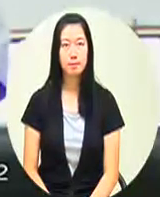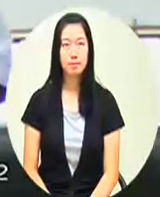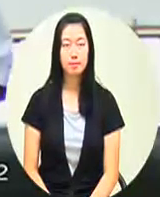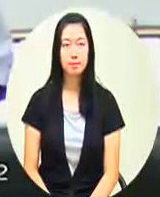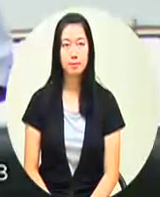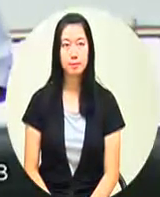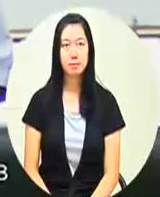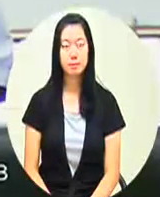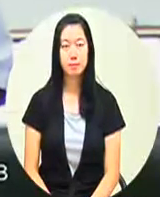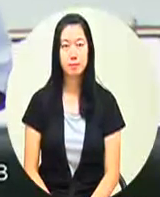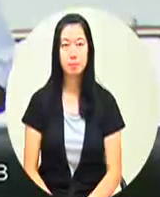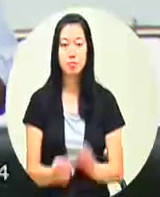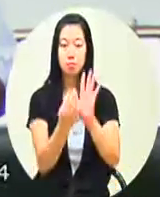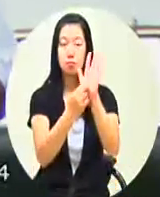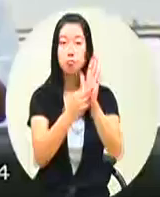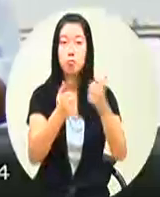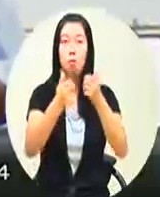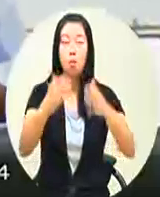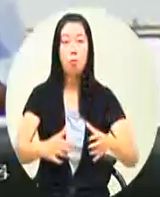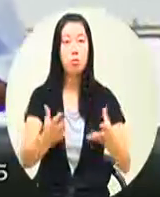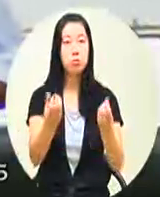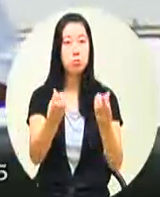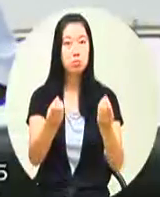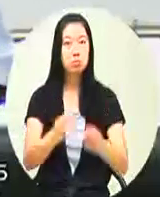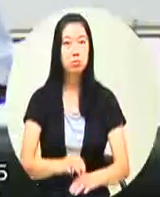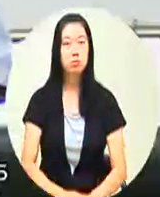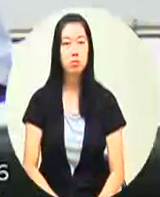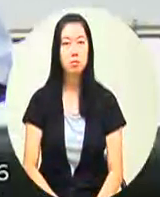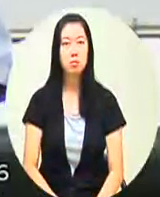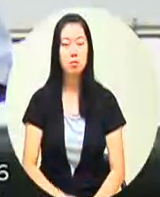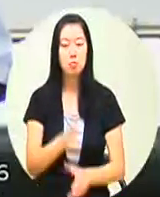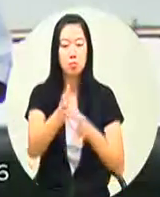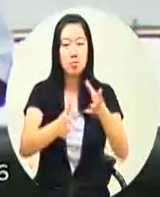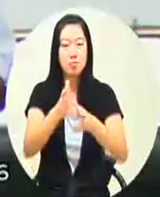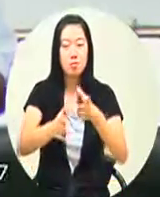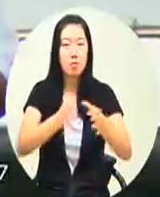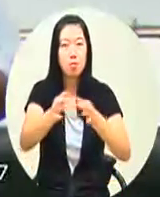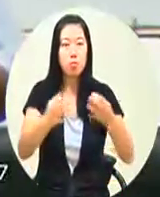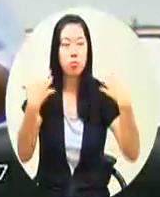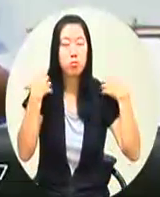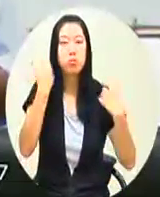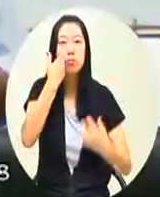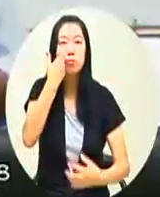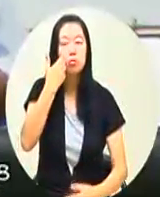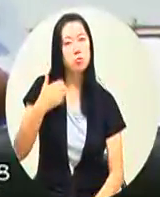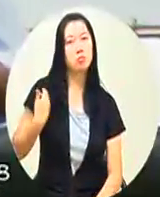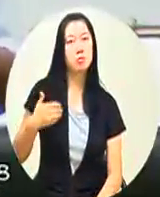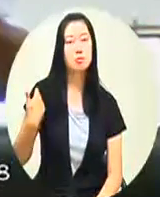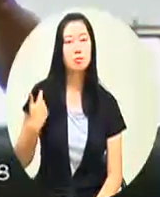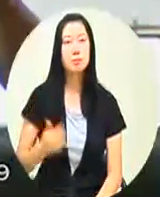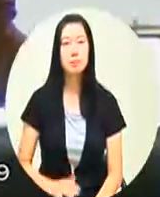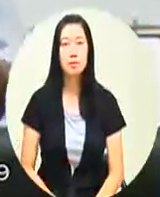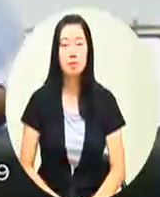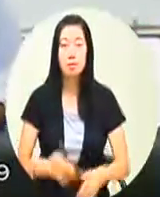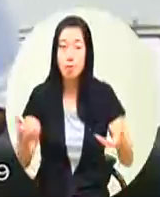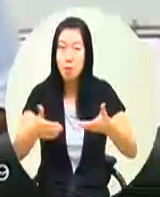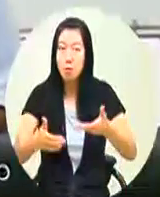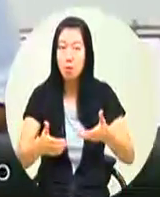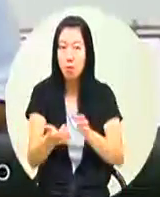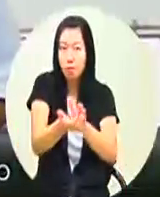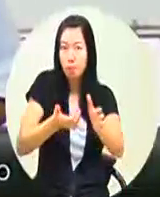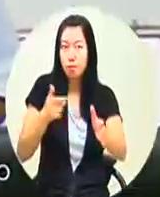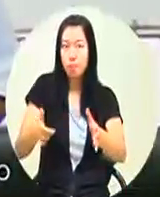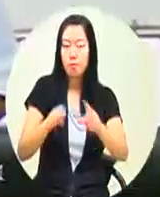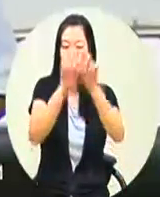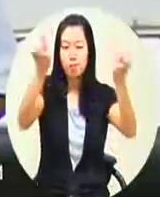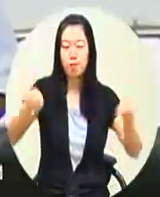不办说明会，也不知道谁是厂商。大概动工以前，他会拿着他的牌